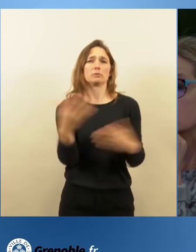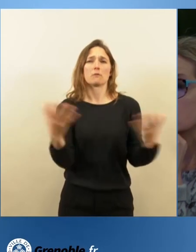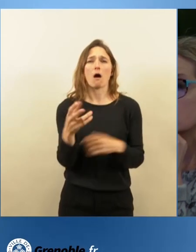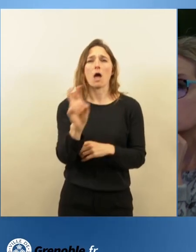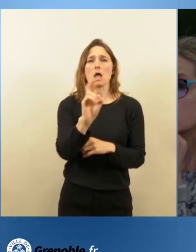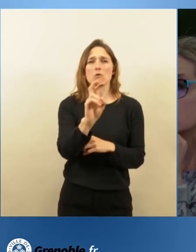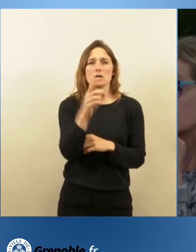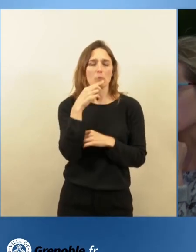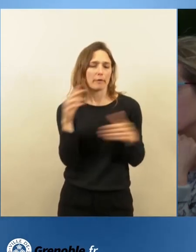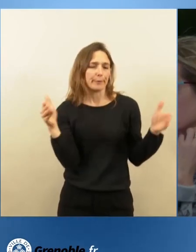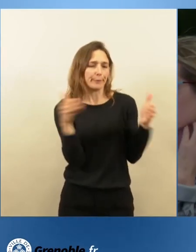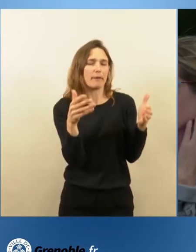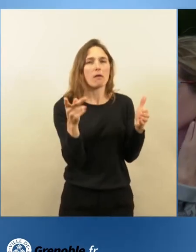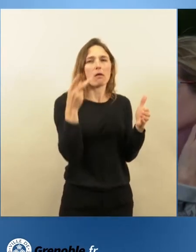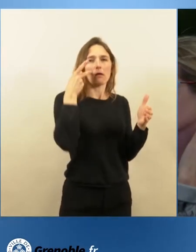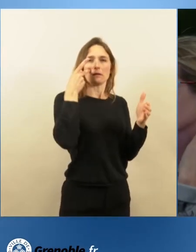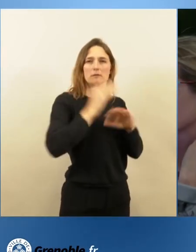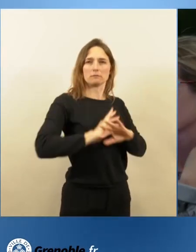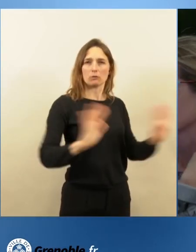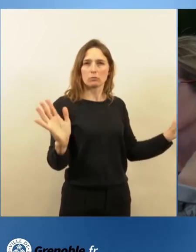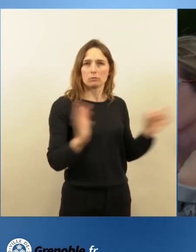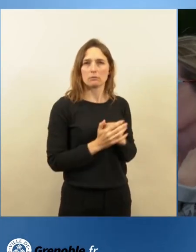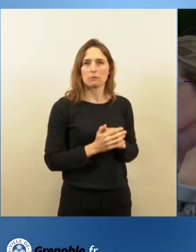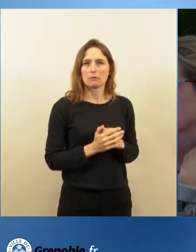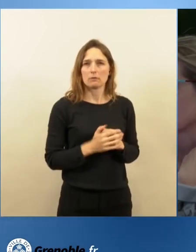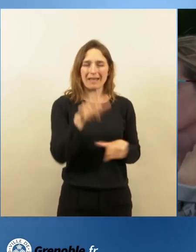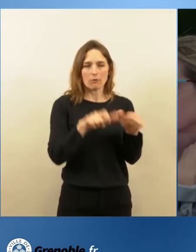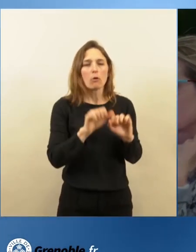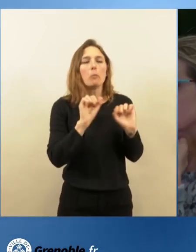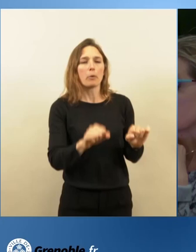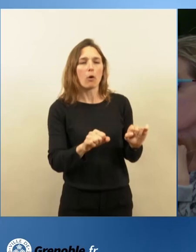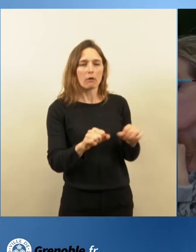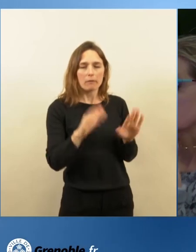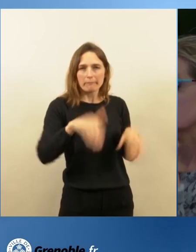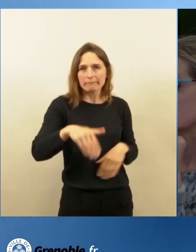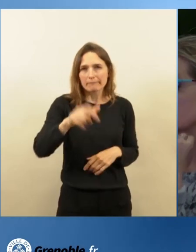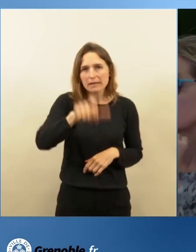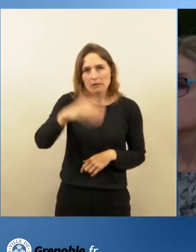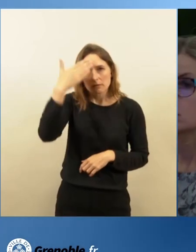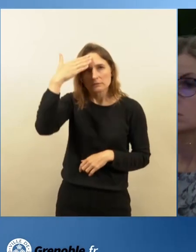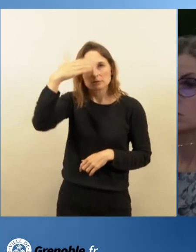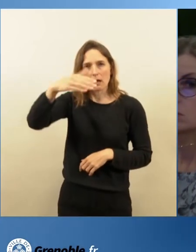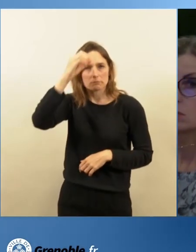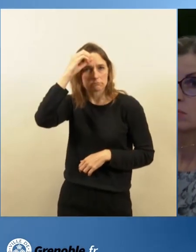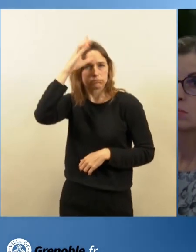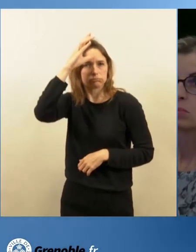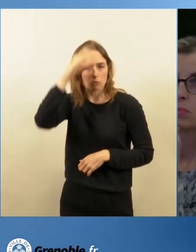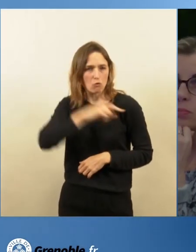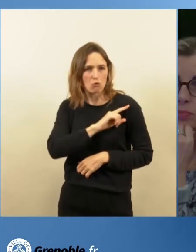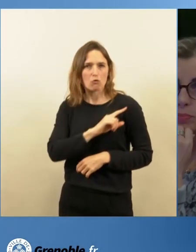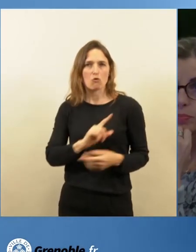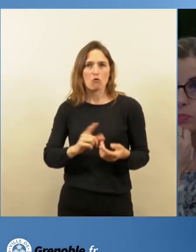réservée à quelques-uns à ceux qui peuvent à ceux qui savent à ceux qui ont les moyens des élus de votre majorité